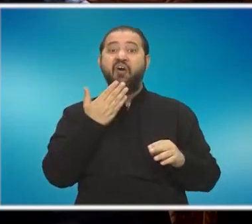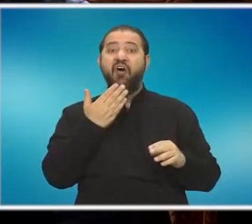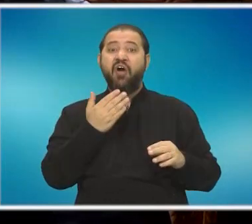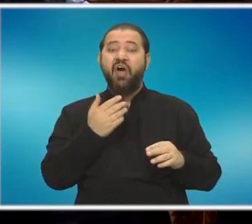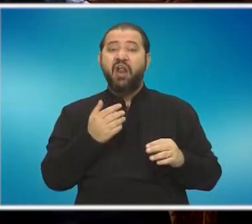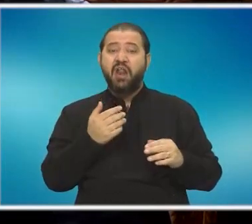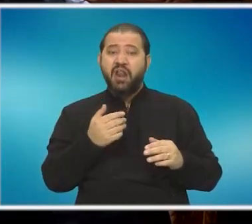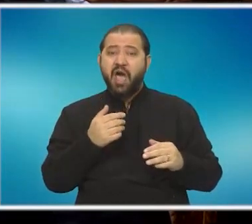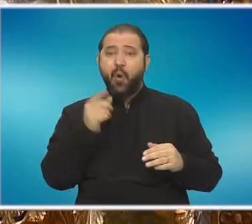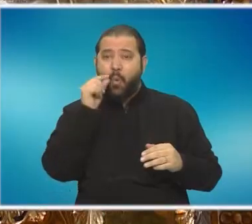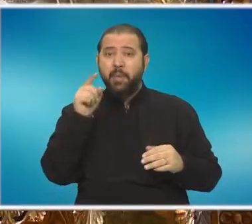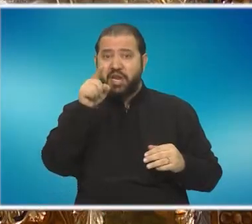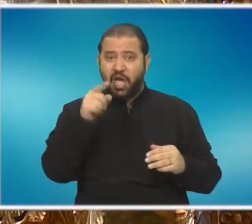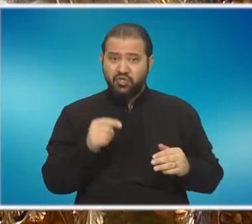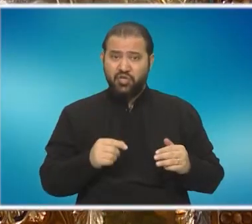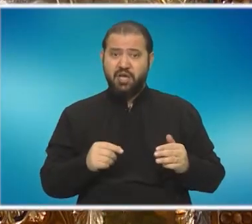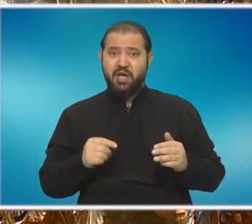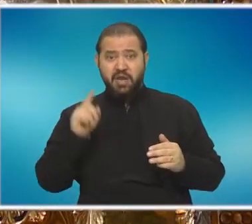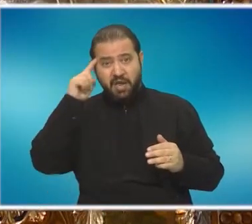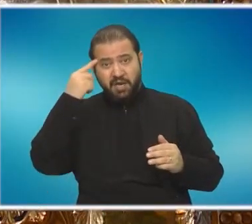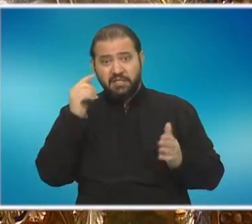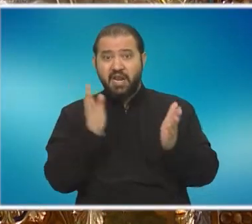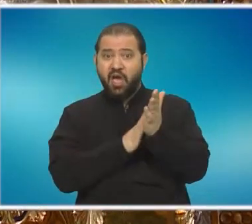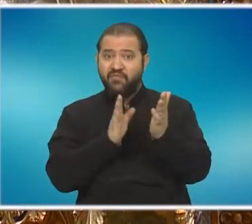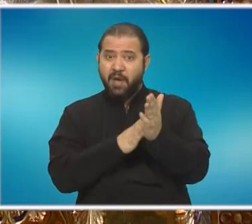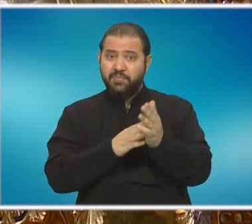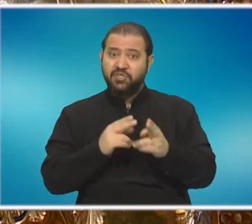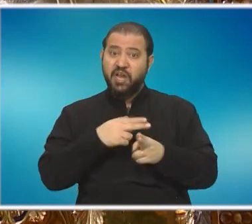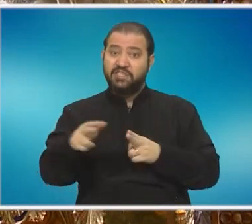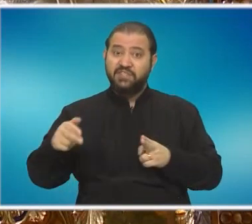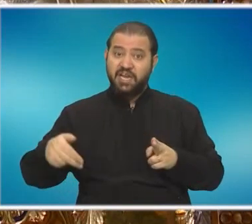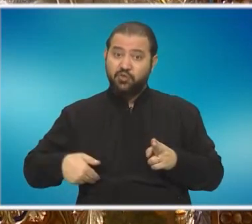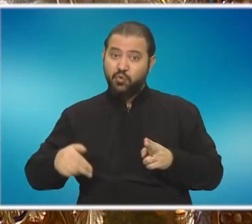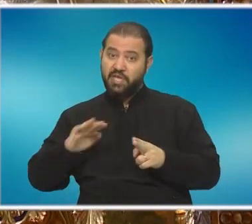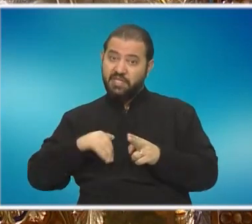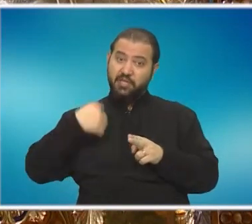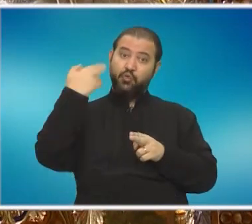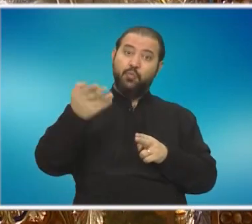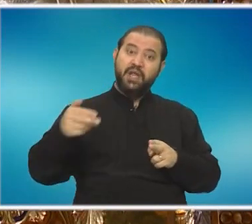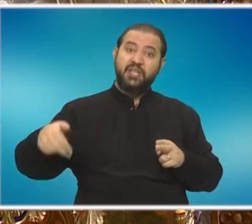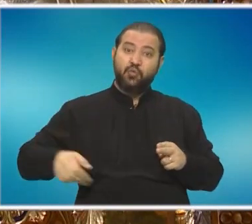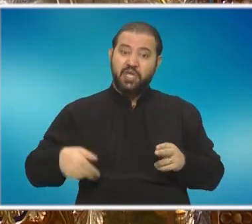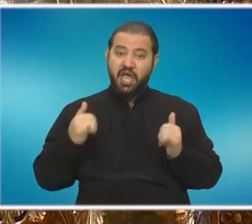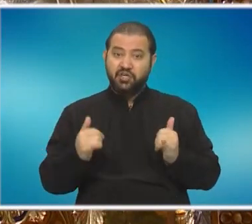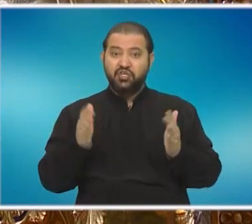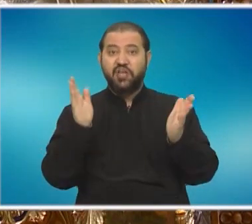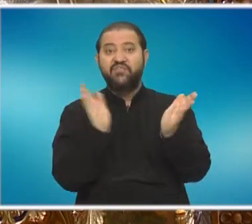rând la prezența la Sfânta Liturghie, dar și la liturghia de după liturghie, și anume la aceste acțiuni